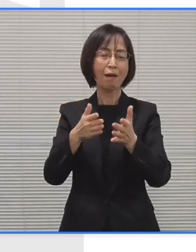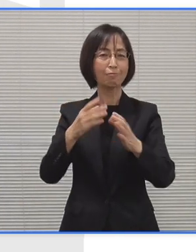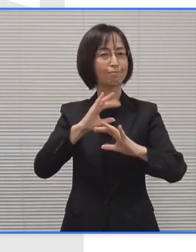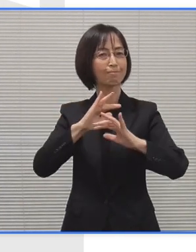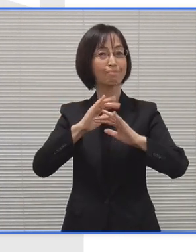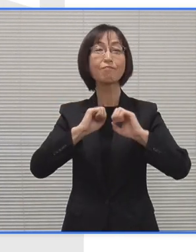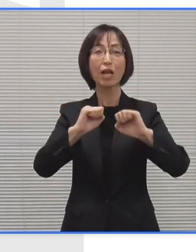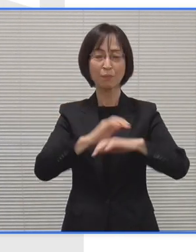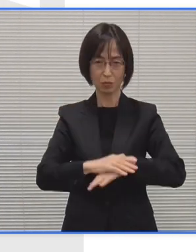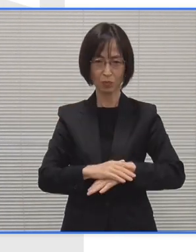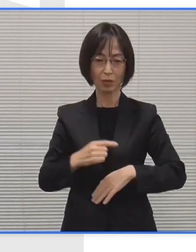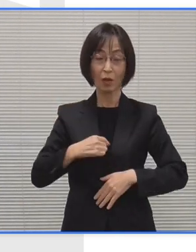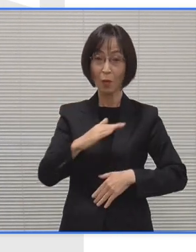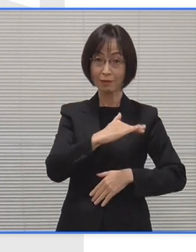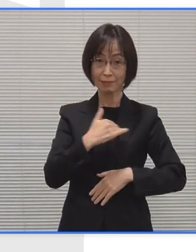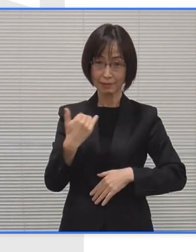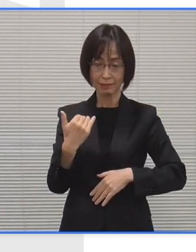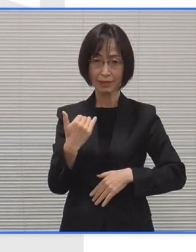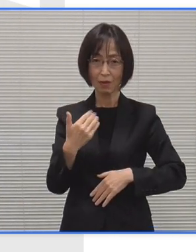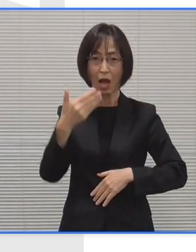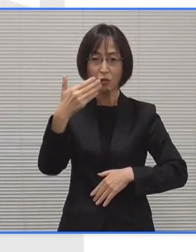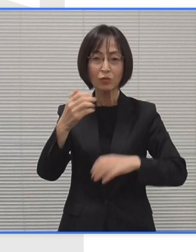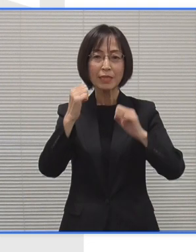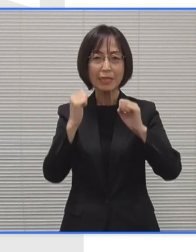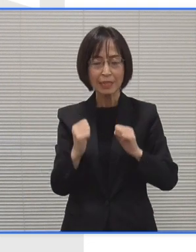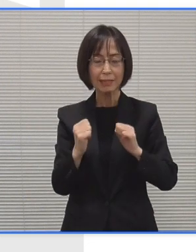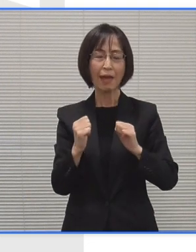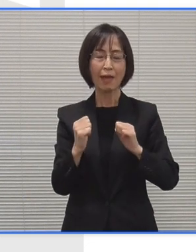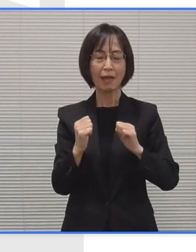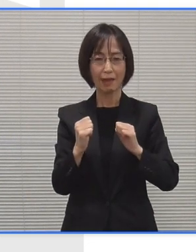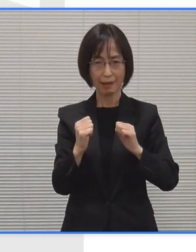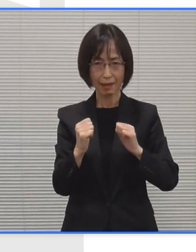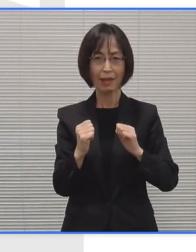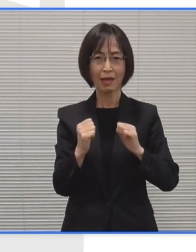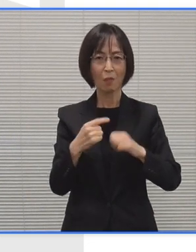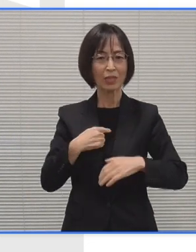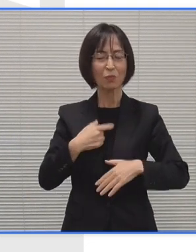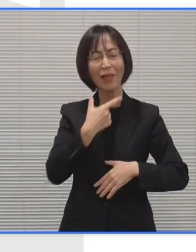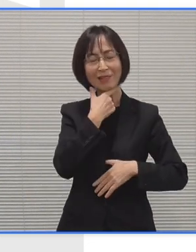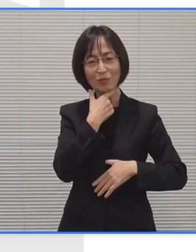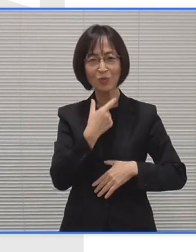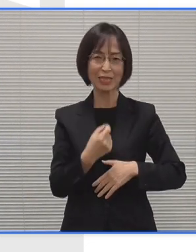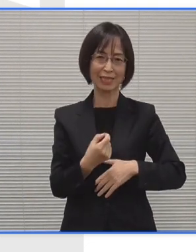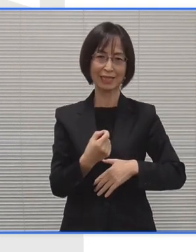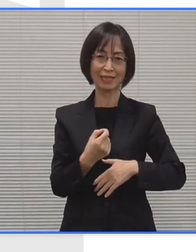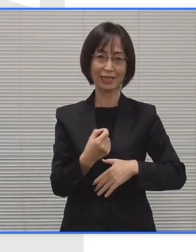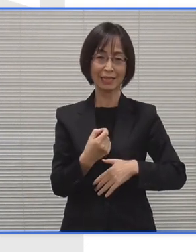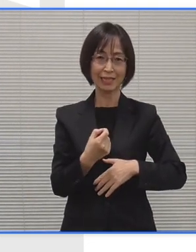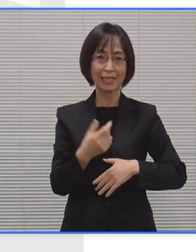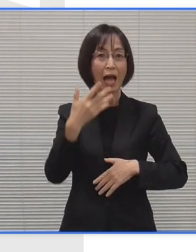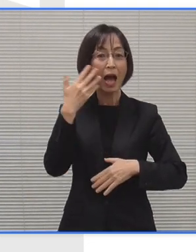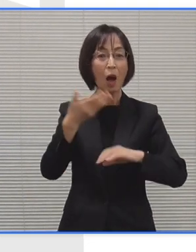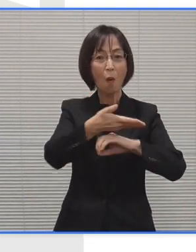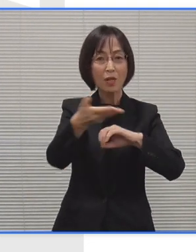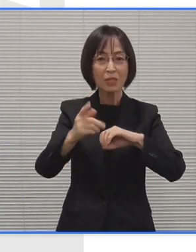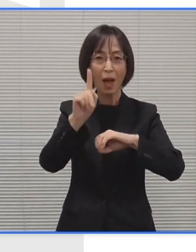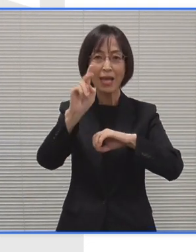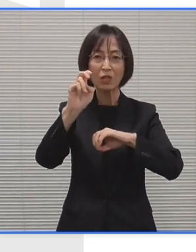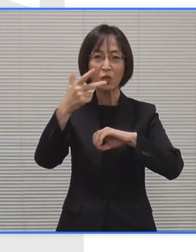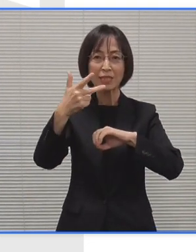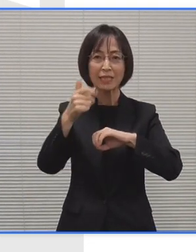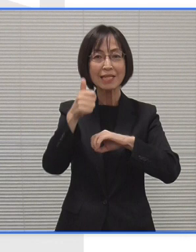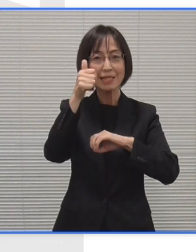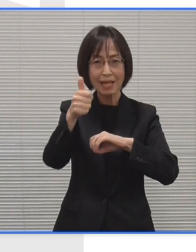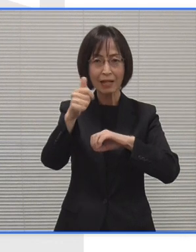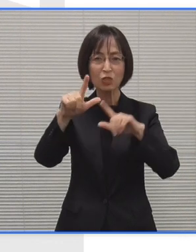また私たちからもですね、区在住で非常に私も大好きなんですけれども、青島博さんがご